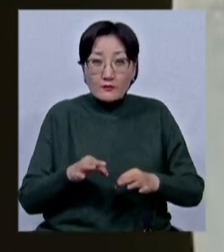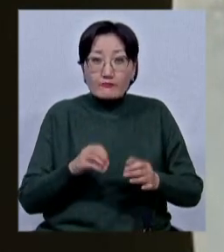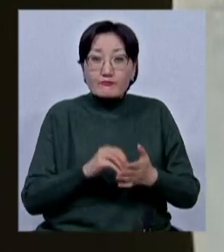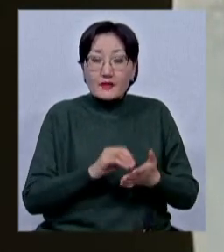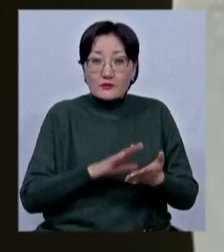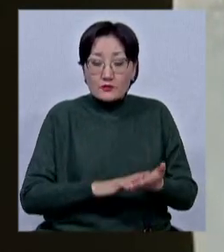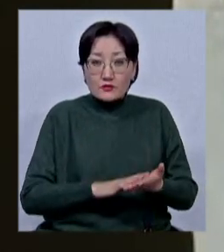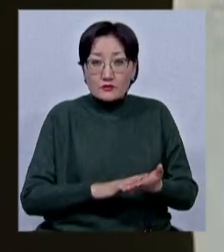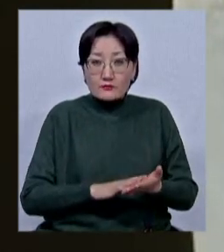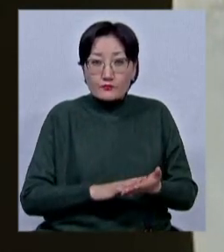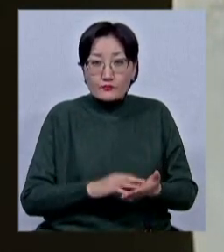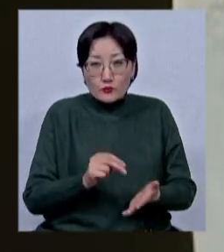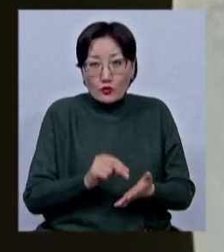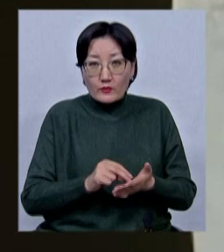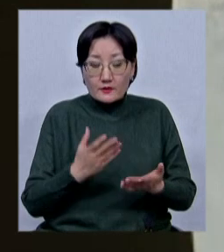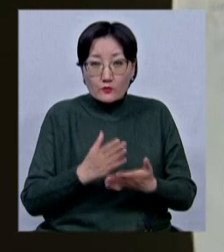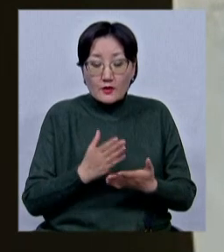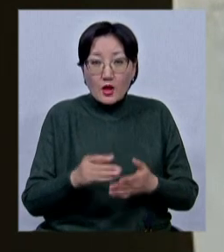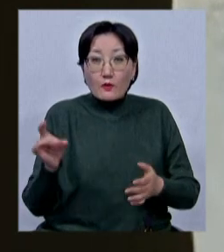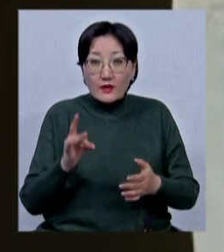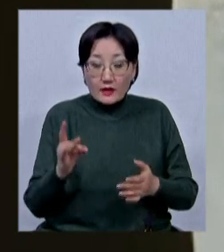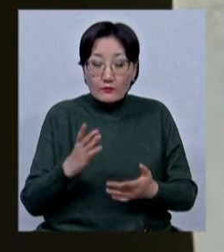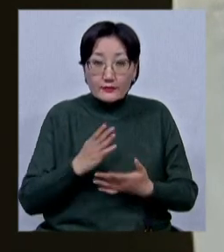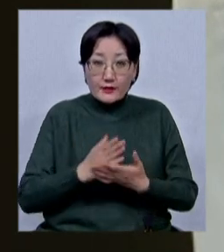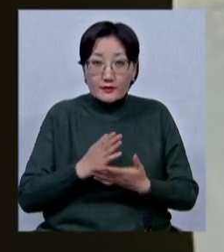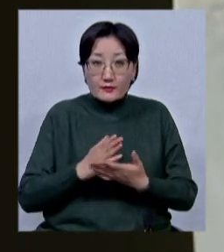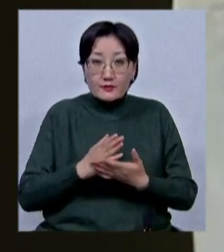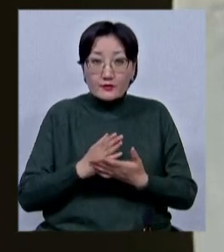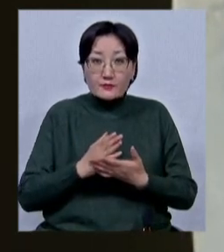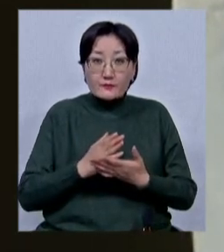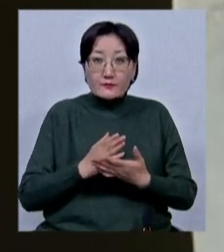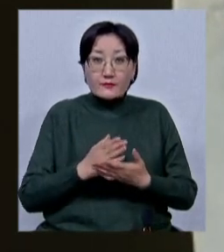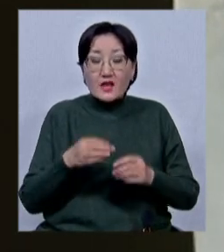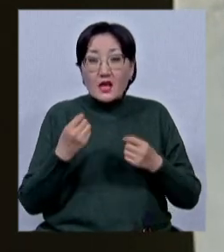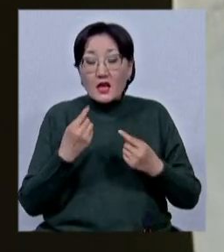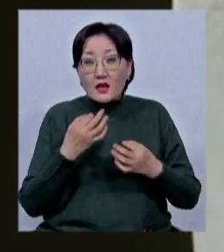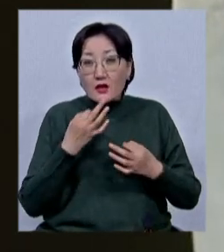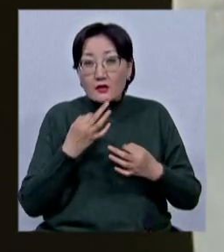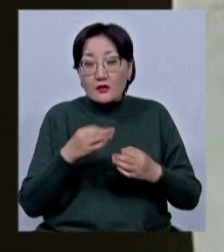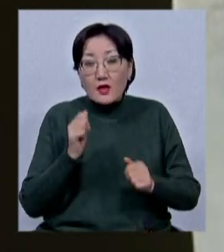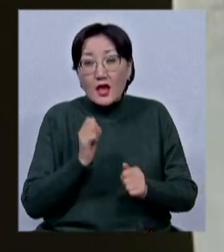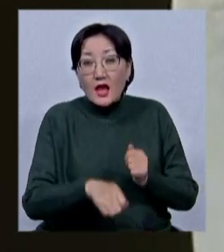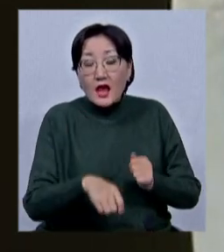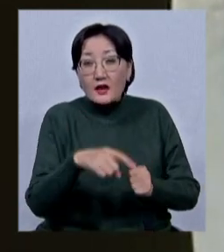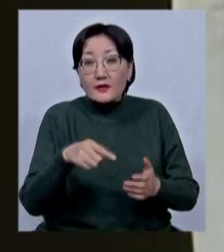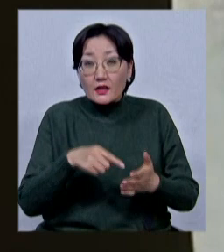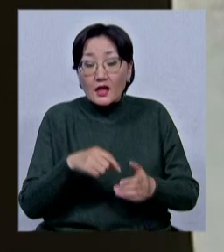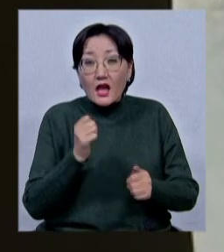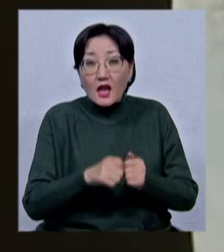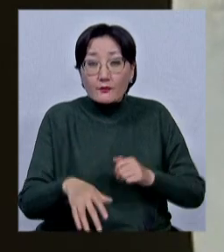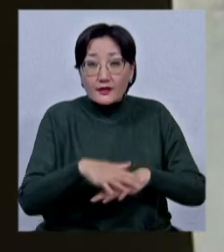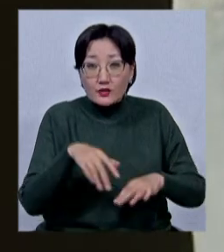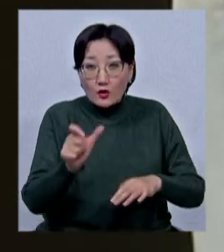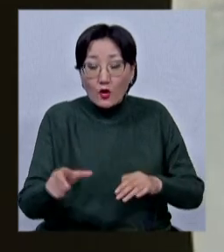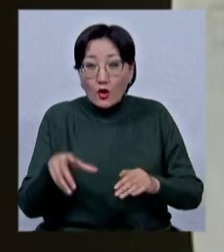бір құны бар, мөлшері бар, әрбір қалаға, қаланың тұрғындарына